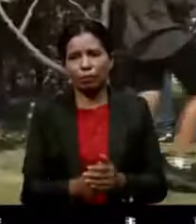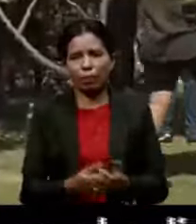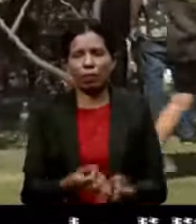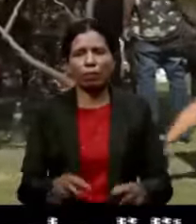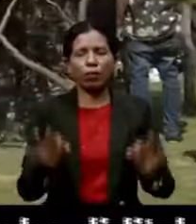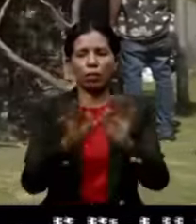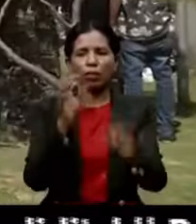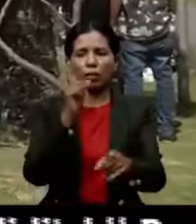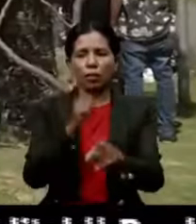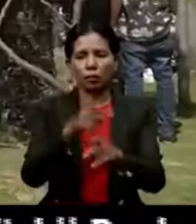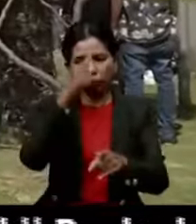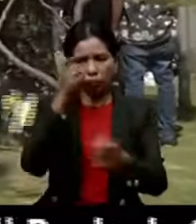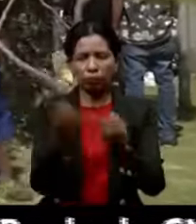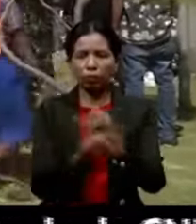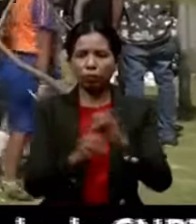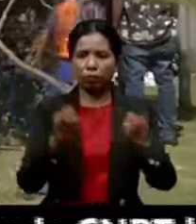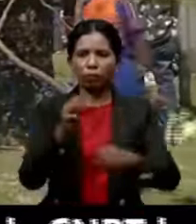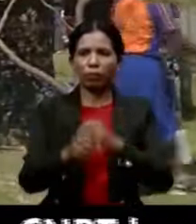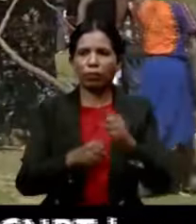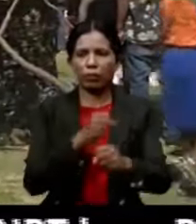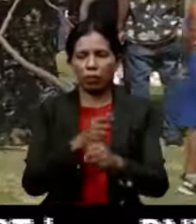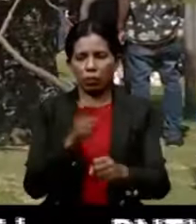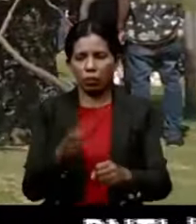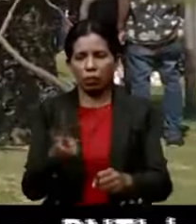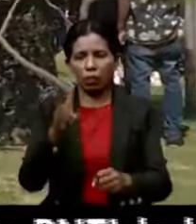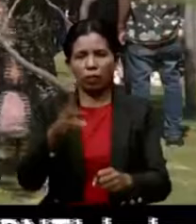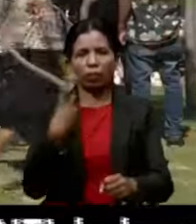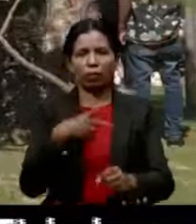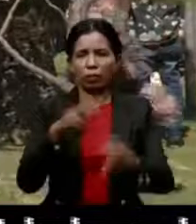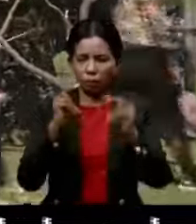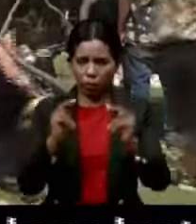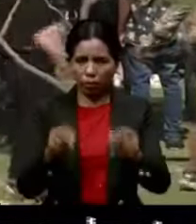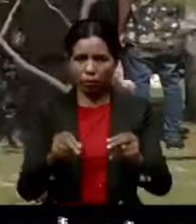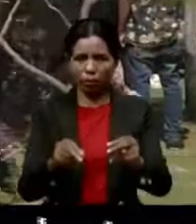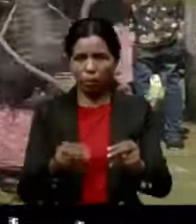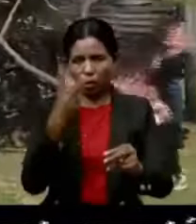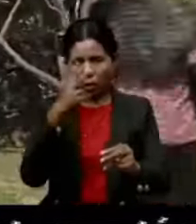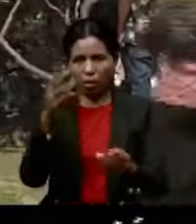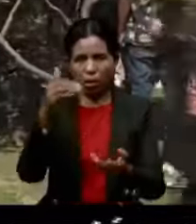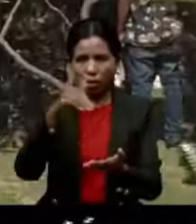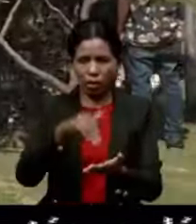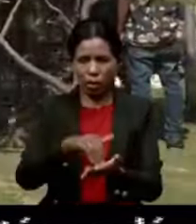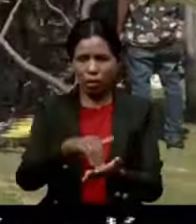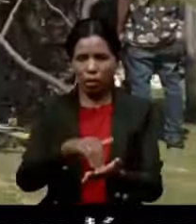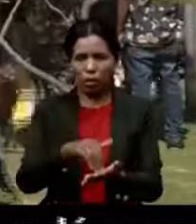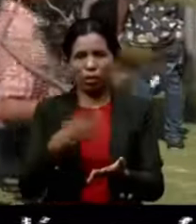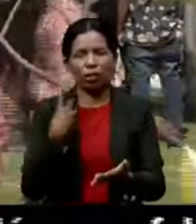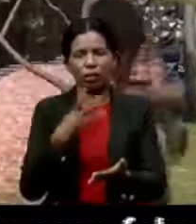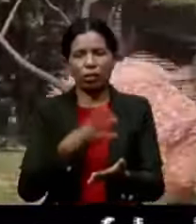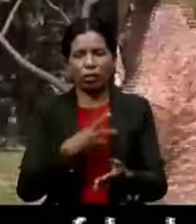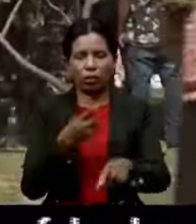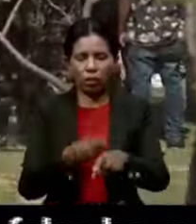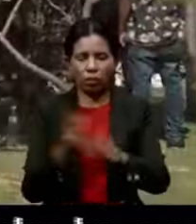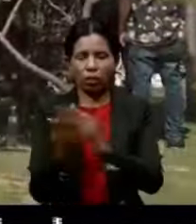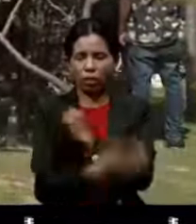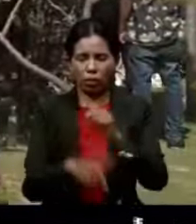tebes tamba ho restauración de prensa batino ronu risin rua e tamas precisa avalia no evalua fali e tania situação